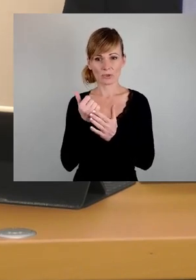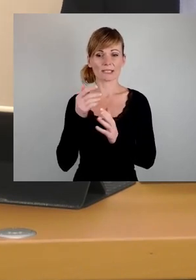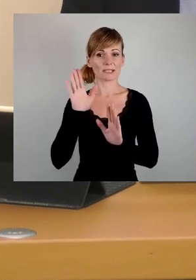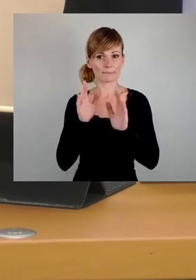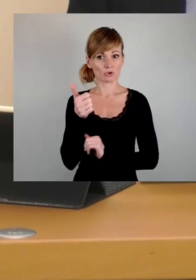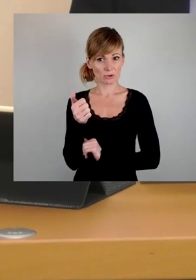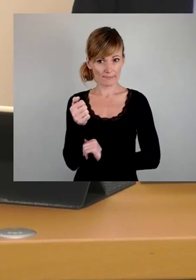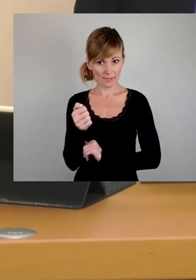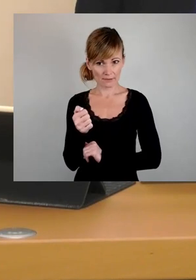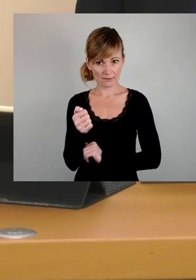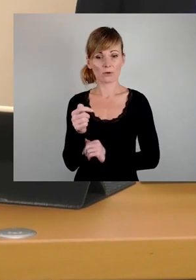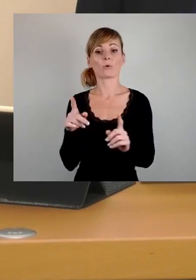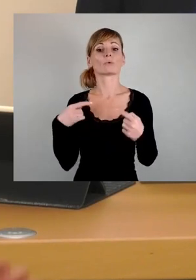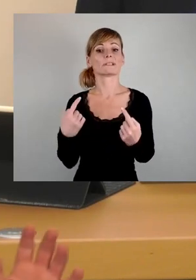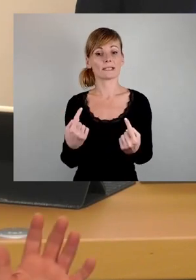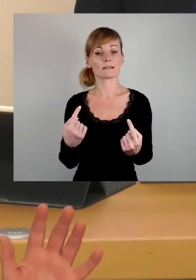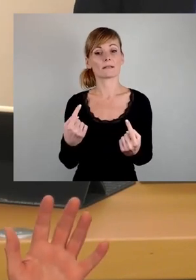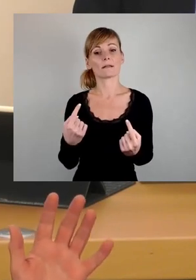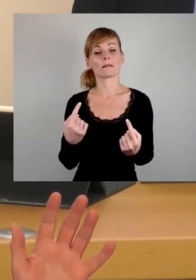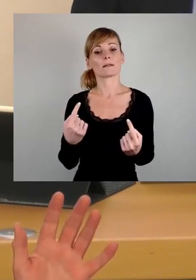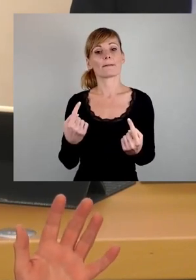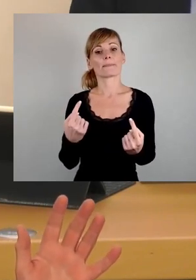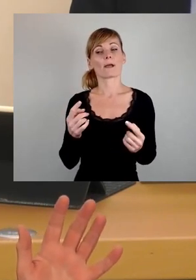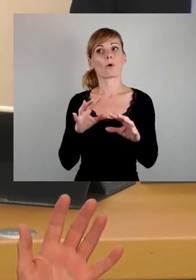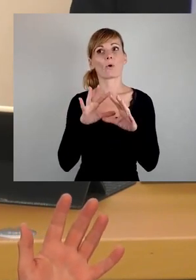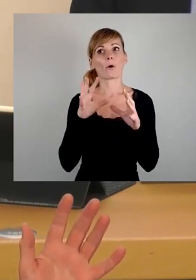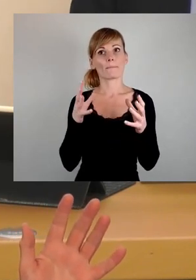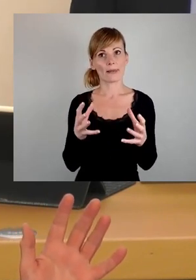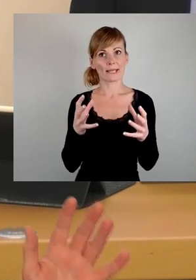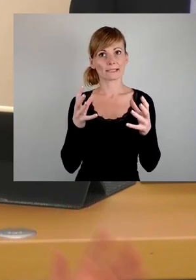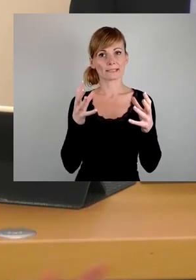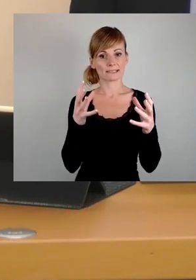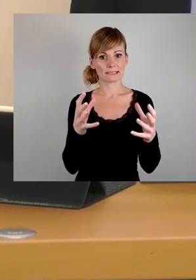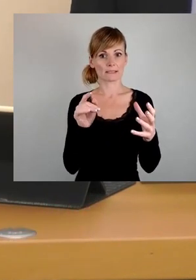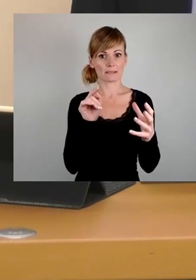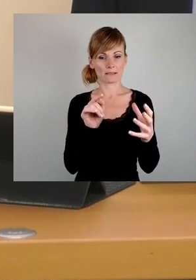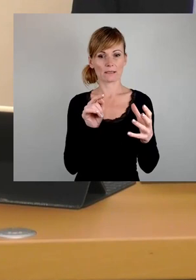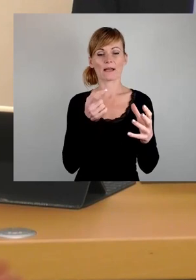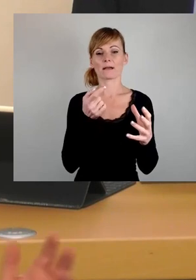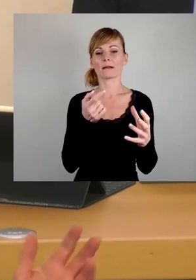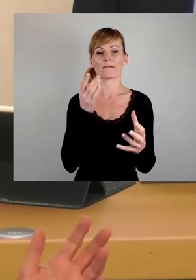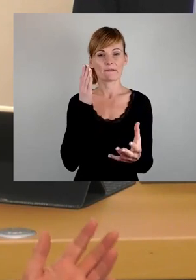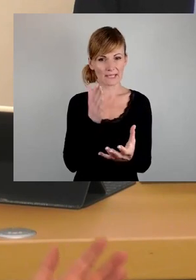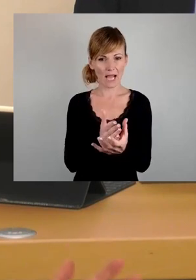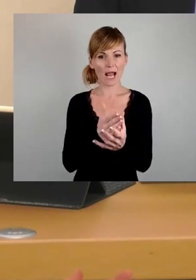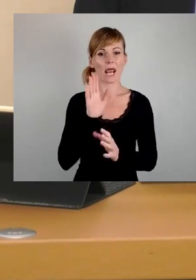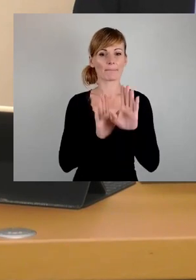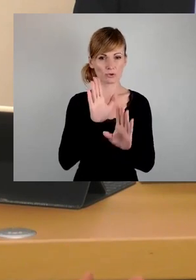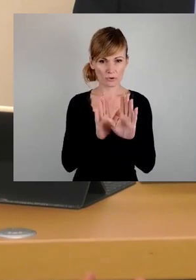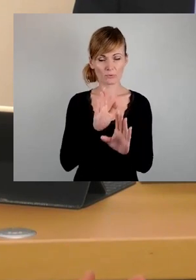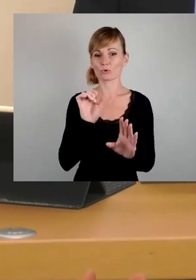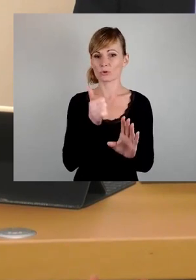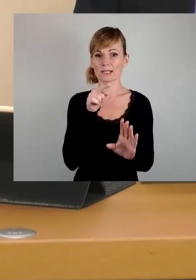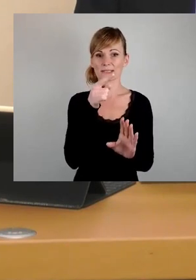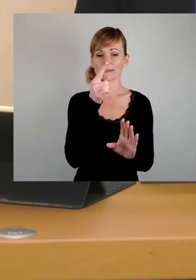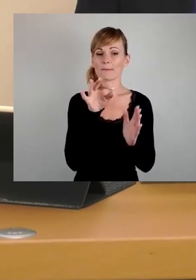und dann würden wir den Komplex der finalen Abstimmung machen. Zunächst die Punkte 1 bis 5